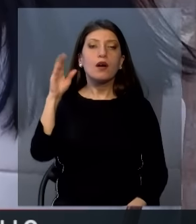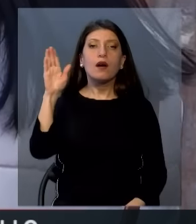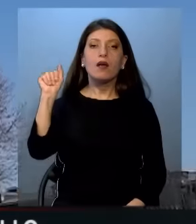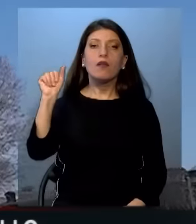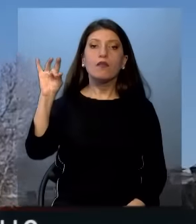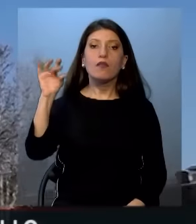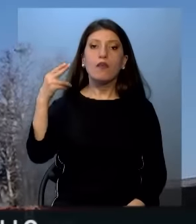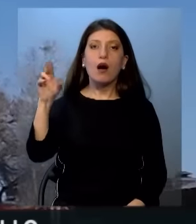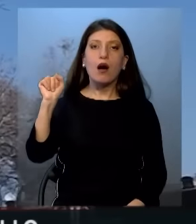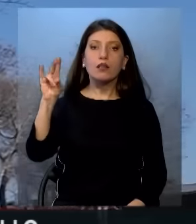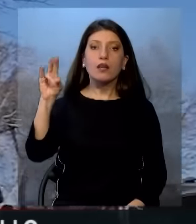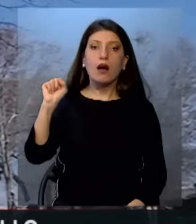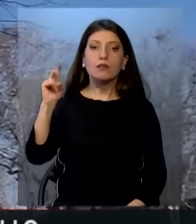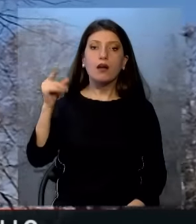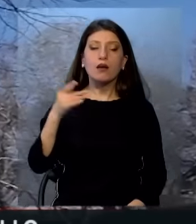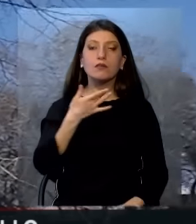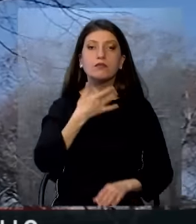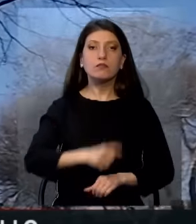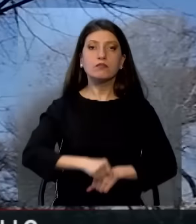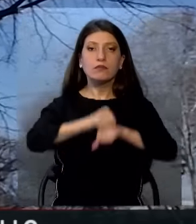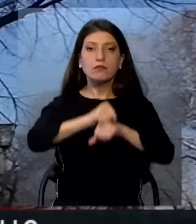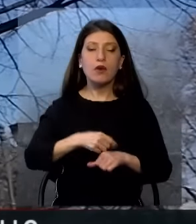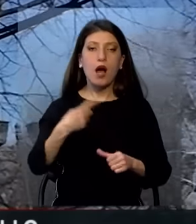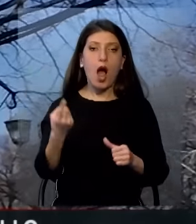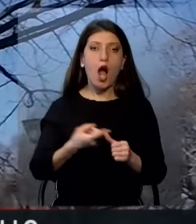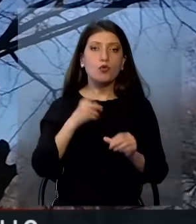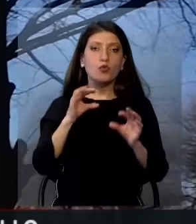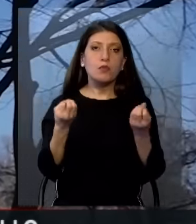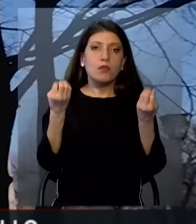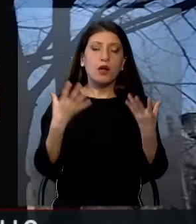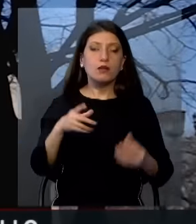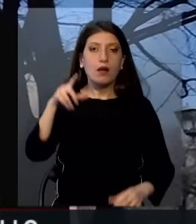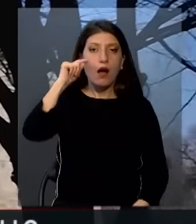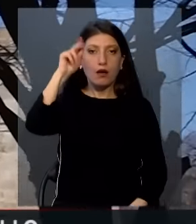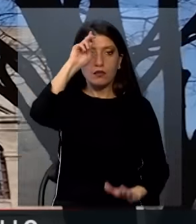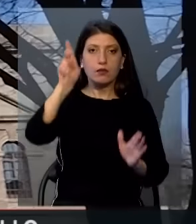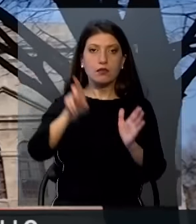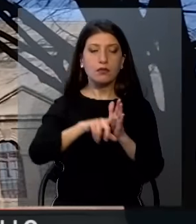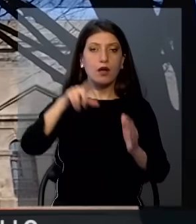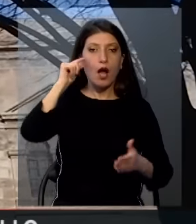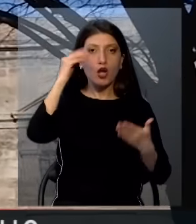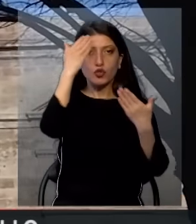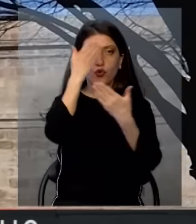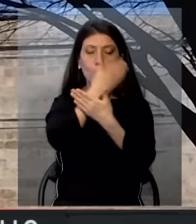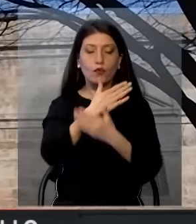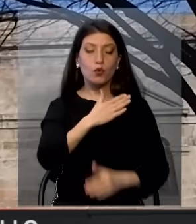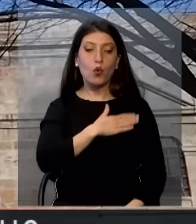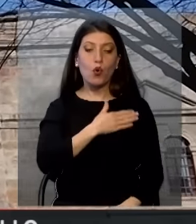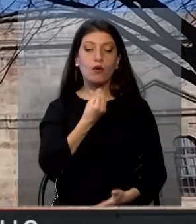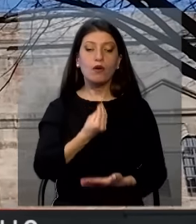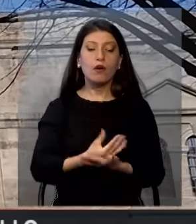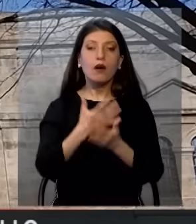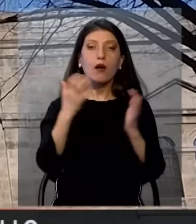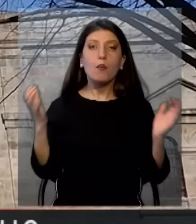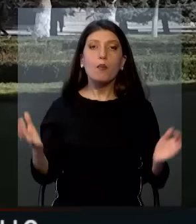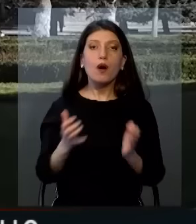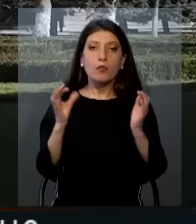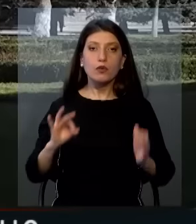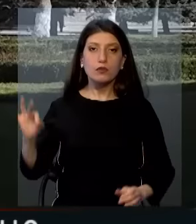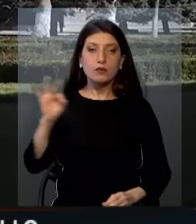վարթանանք։ Հանրահավաքն էլ անունով է միայն հայ առաքելական եկեղեցու և հայ ժողովրդի հոգևոր արժեքների պահպանության